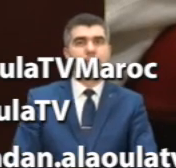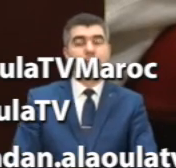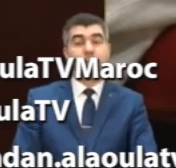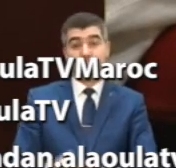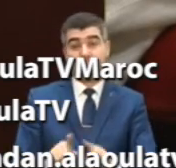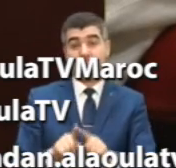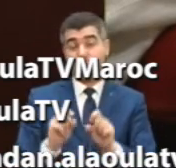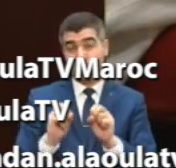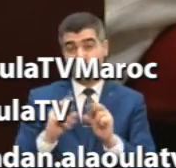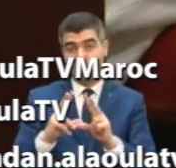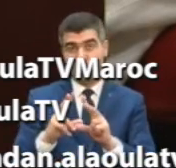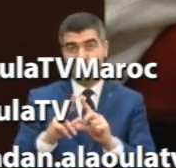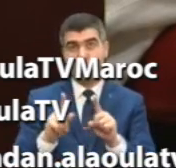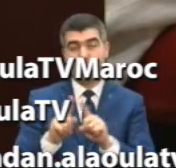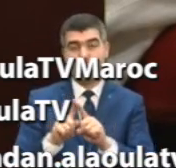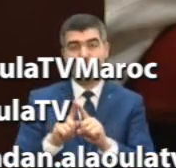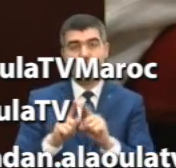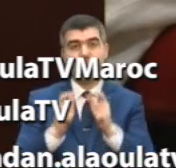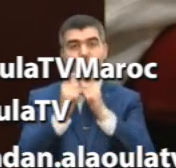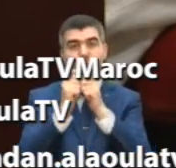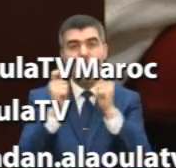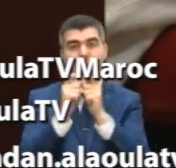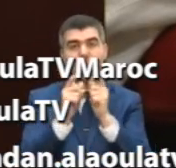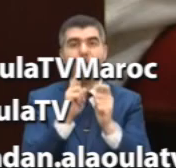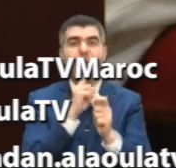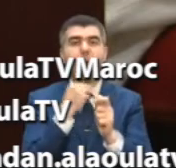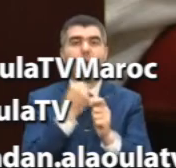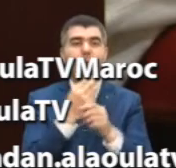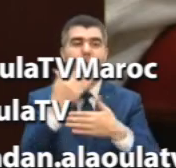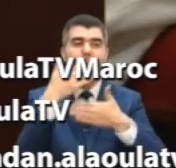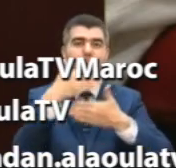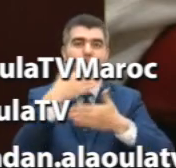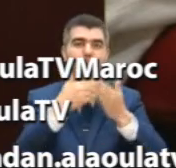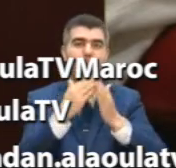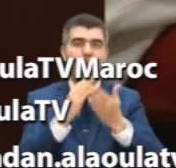تأسيس مجموعة العمران